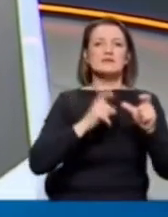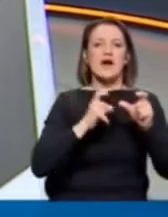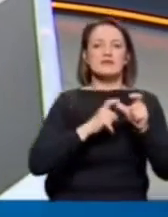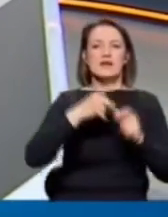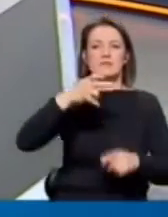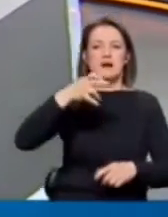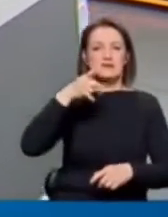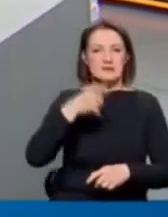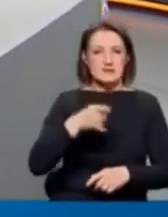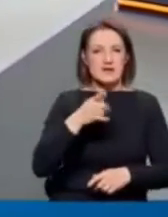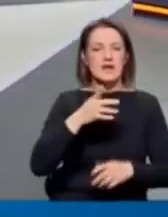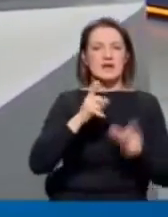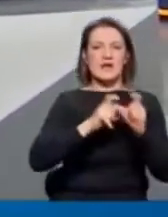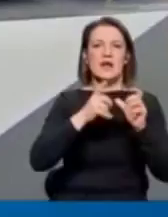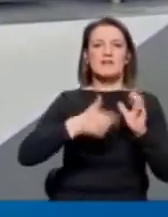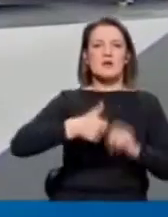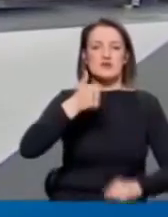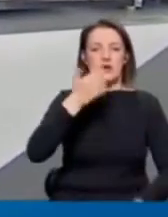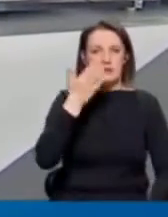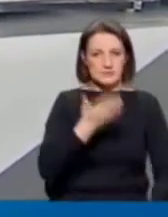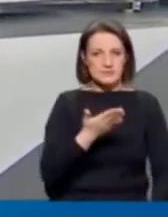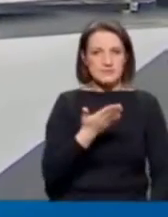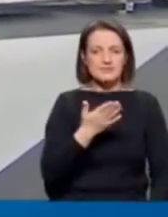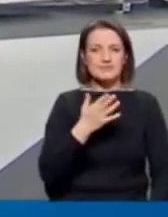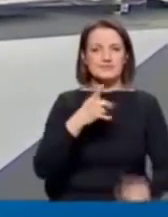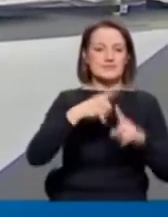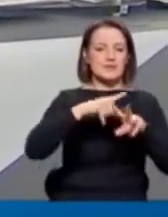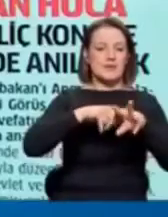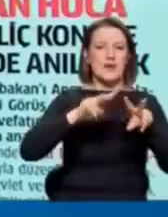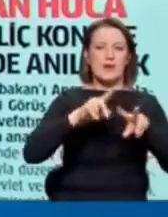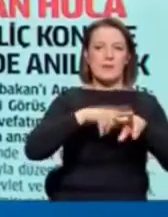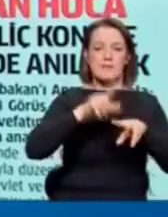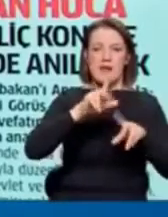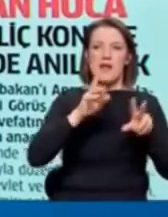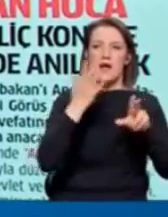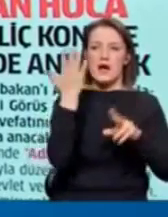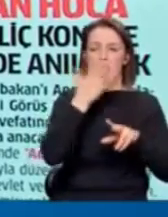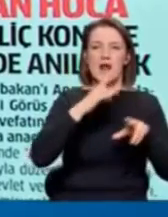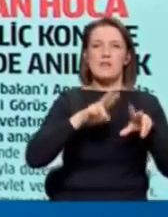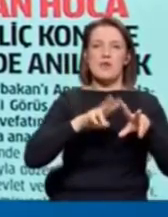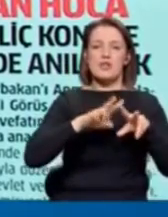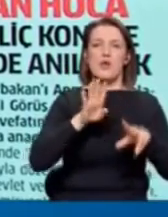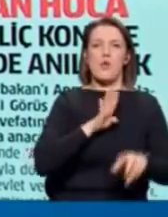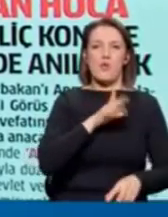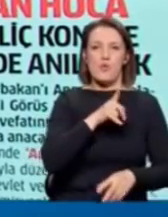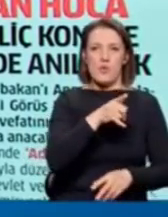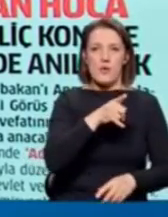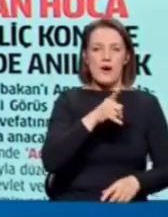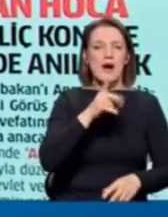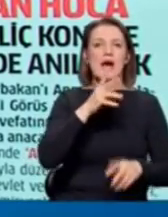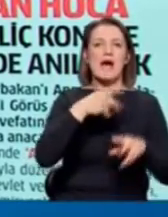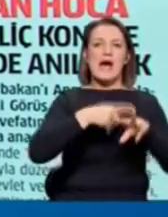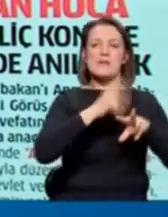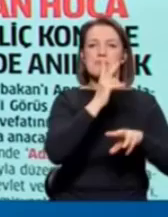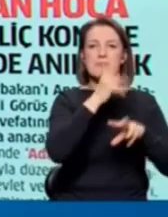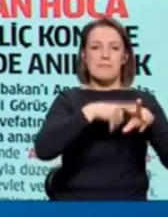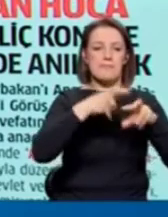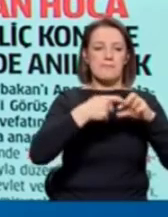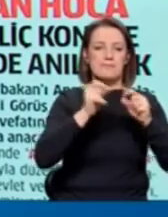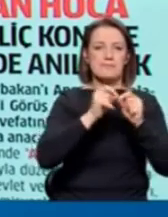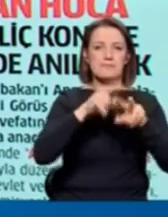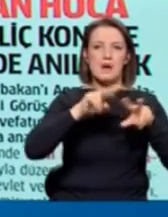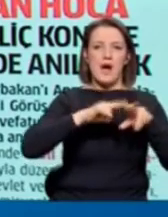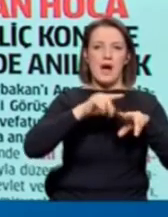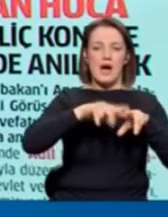Konya İl Başkanlığı Saadet Partisi Genel Başkan Genel Başkanı temel karamollaoğlu katılımıyla Erbakan'ı anma ve anlama programı